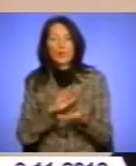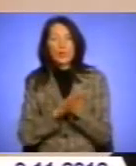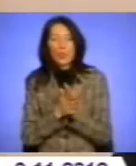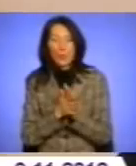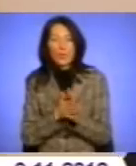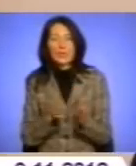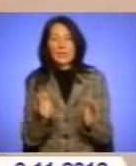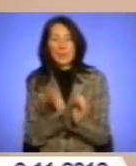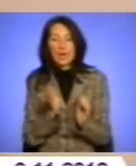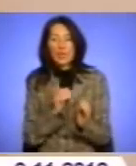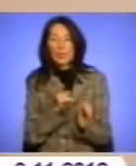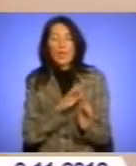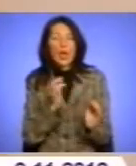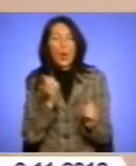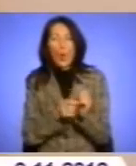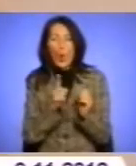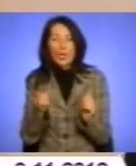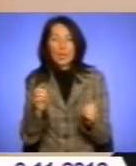кожна аптека береться